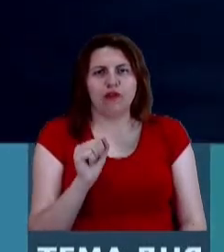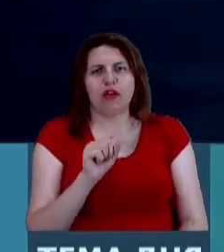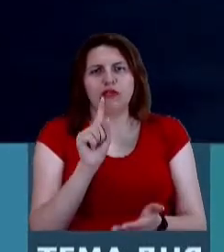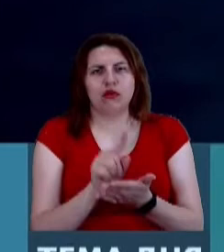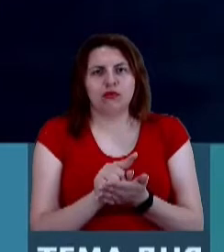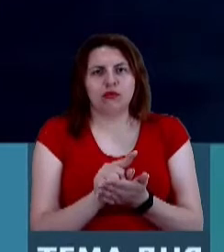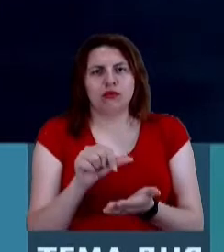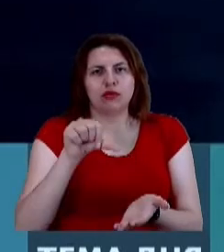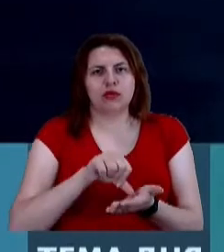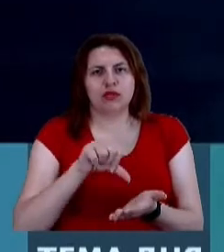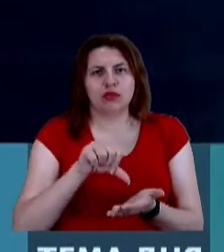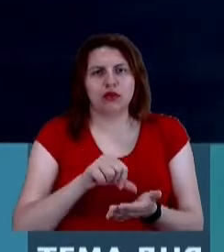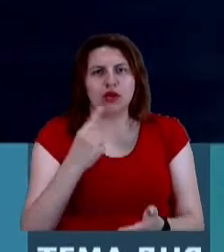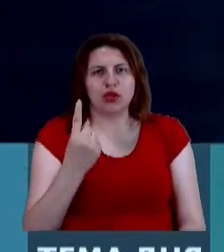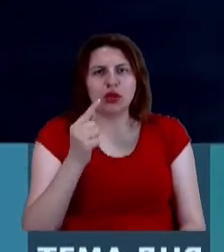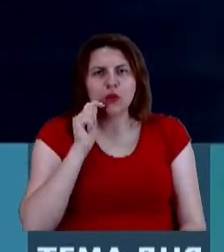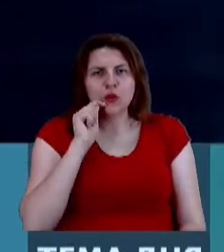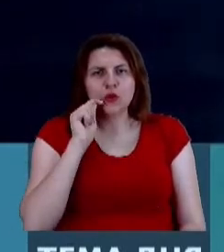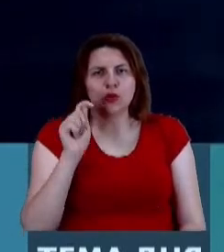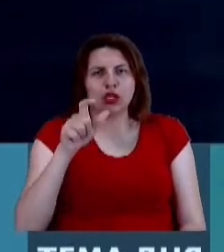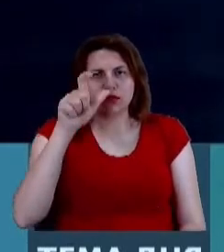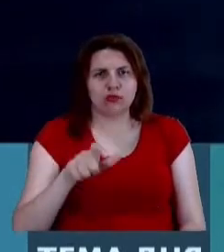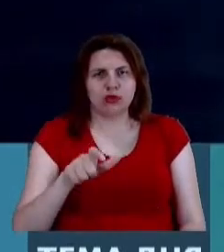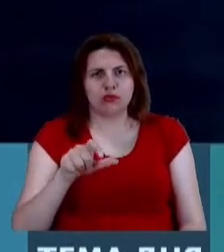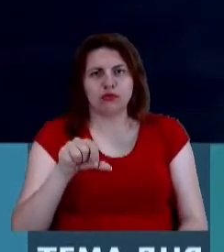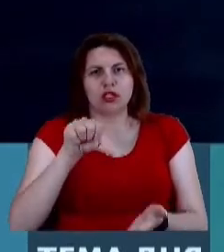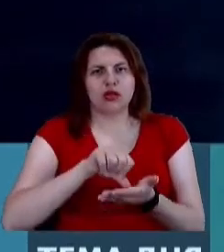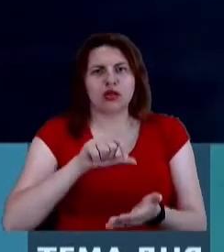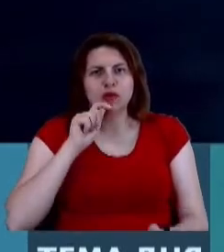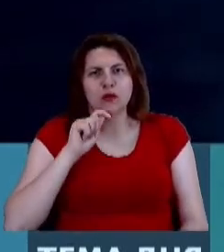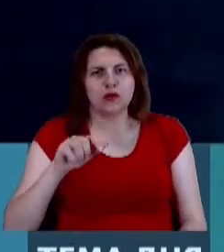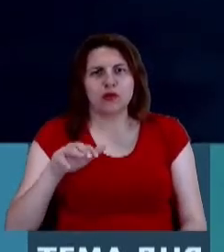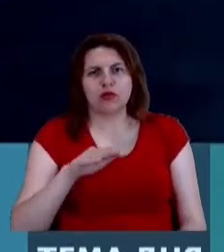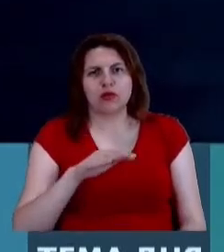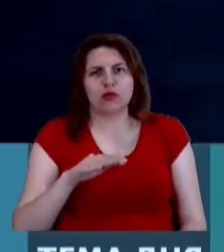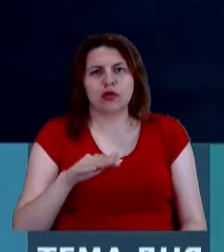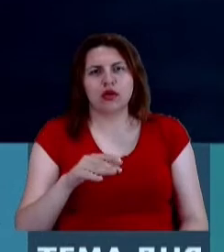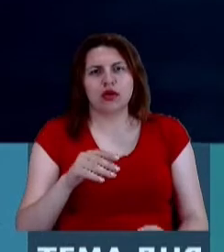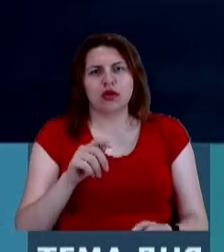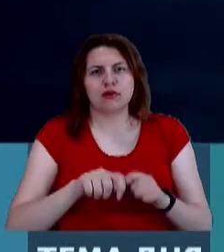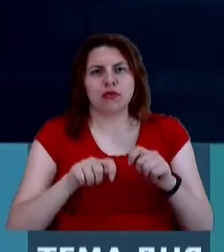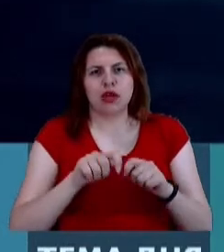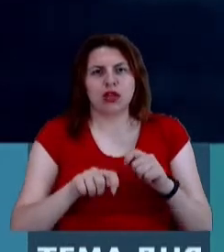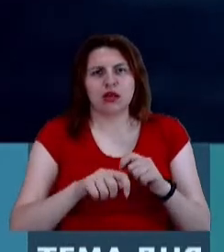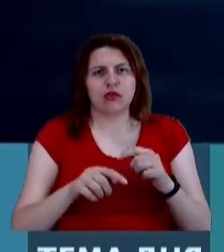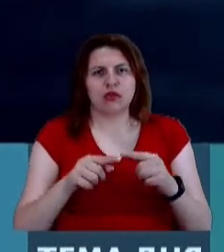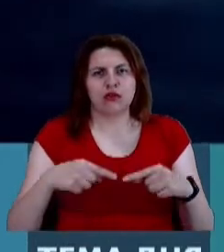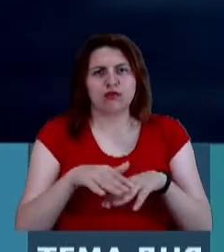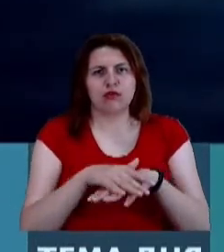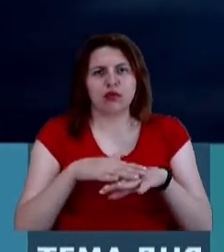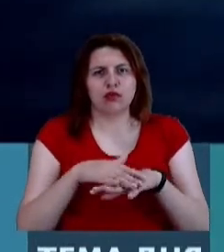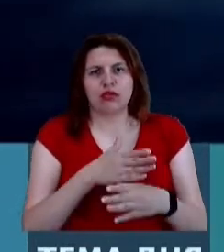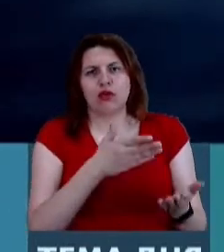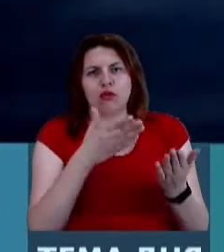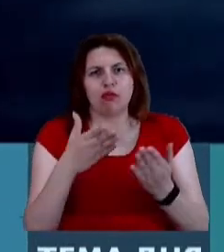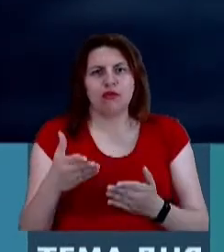присутній якийсь один український персонаж, так, якийсь представник української експертної спільноти, якого запрошують для участі в цих